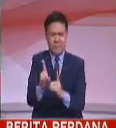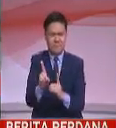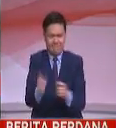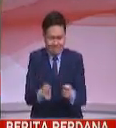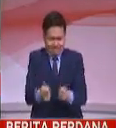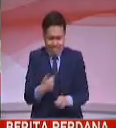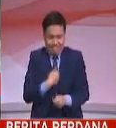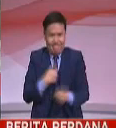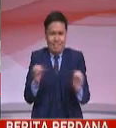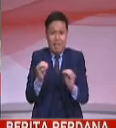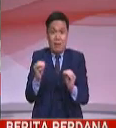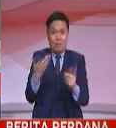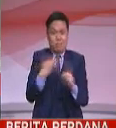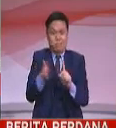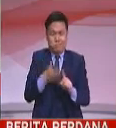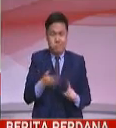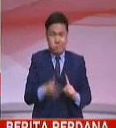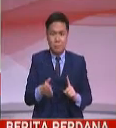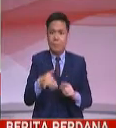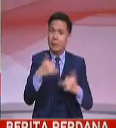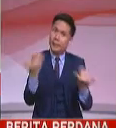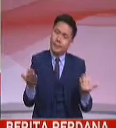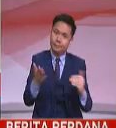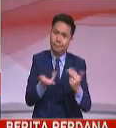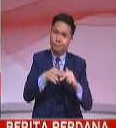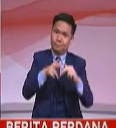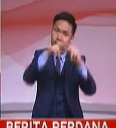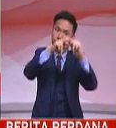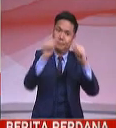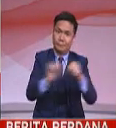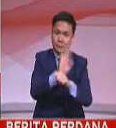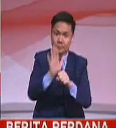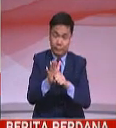harian COVID-19 meningkat. Faktor yang utama ialah